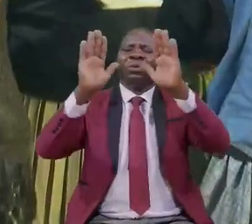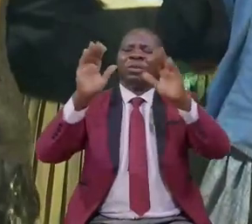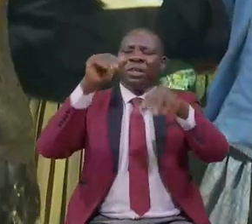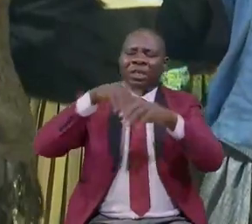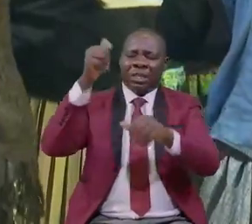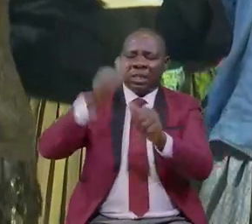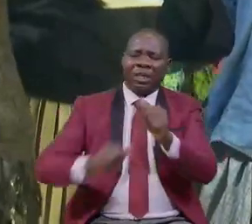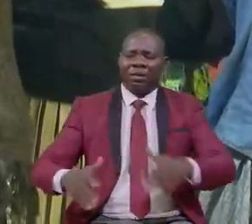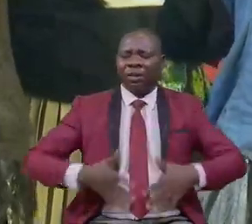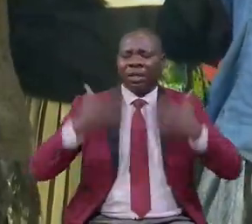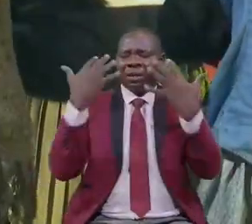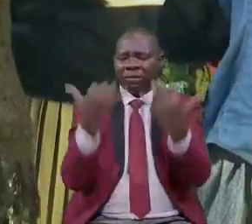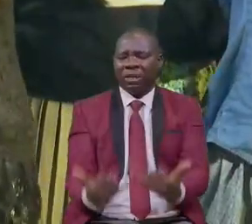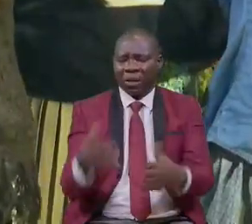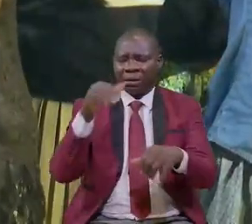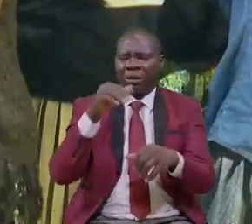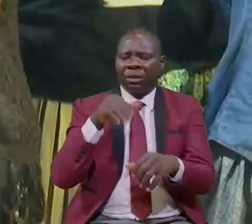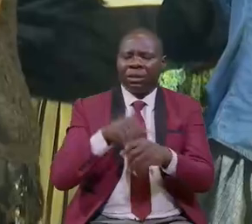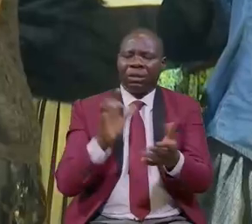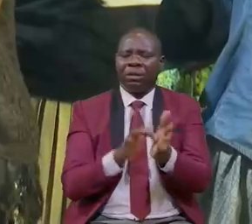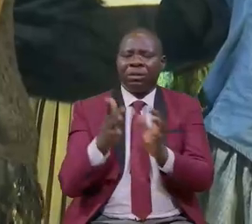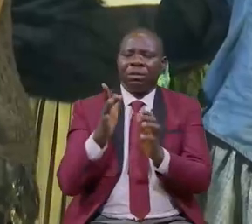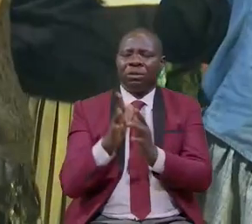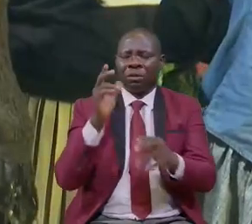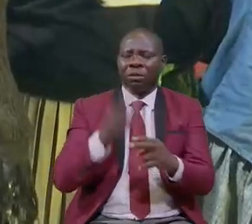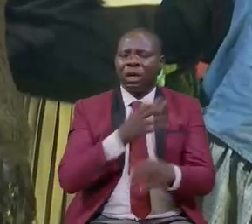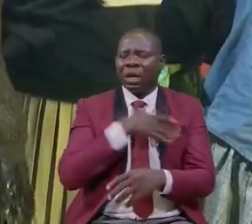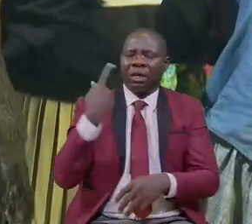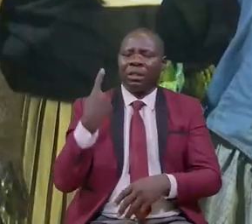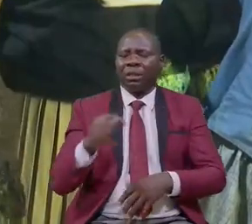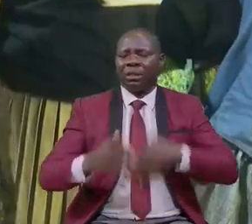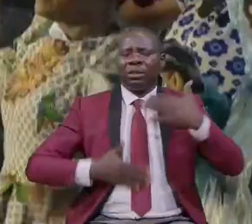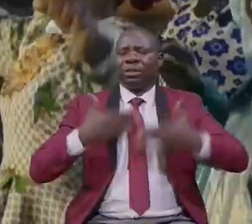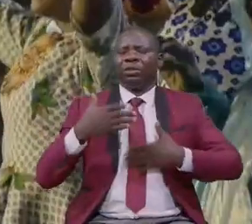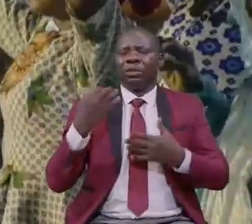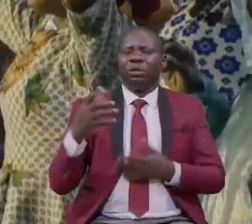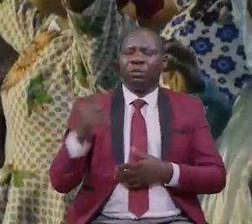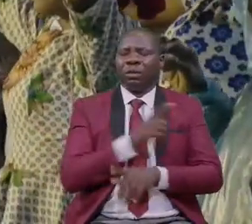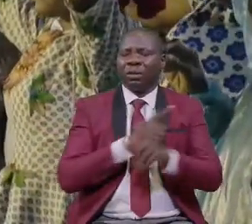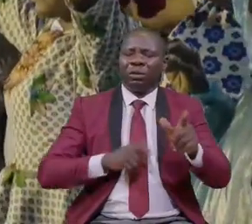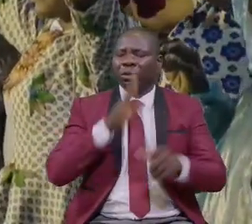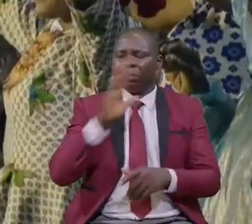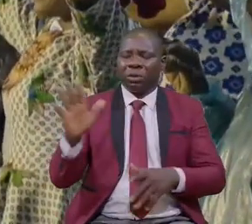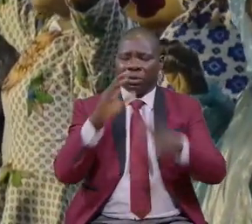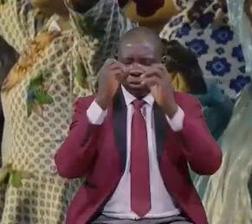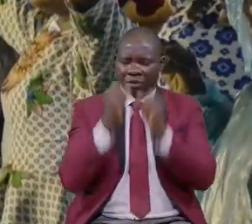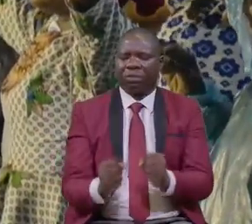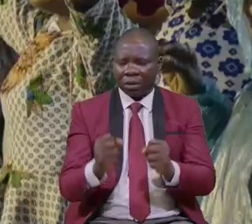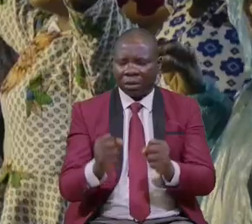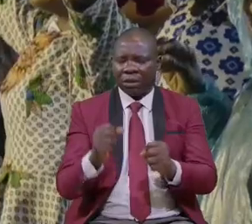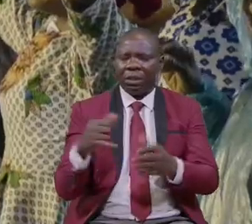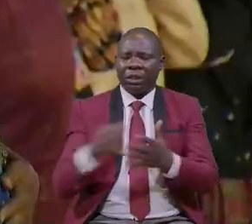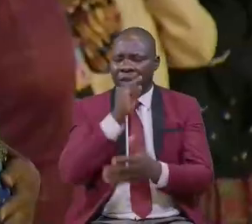dans chaque vie maintenant. Et la joie du Seigneur est votre force.